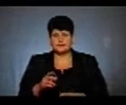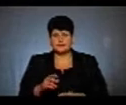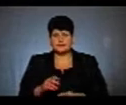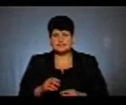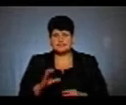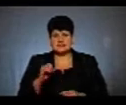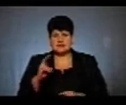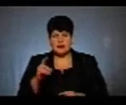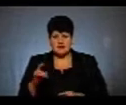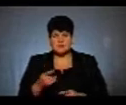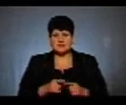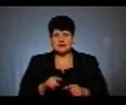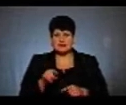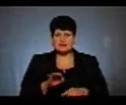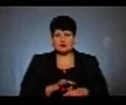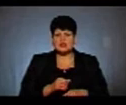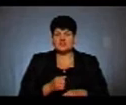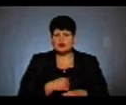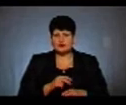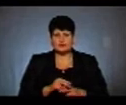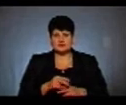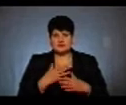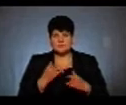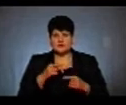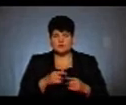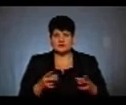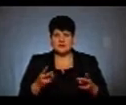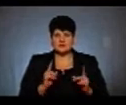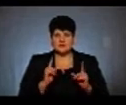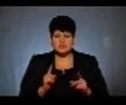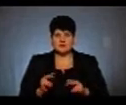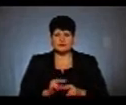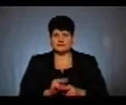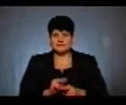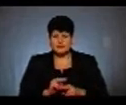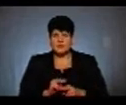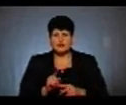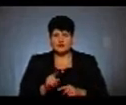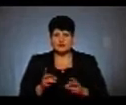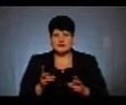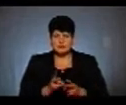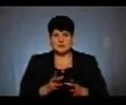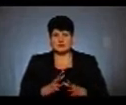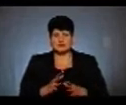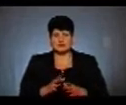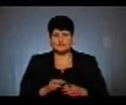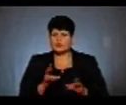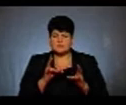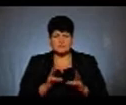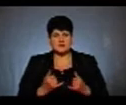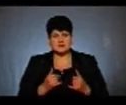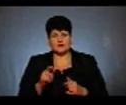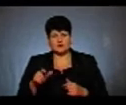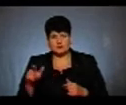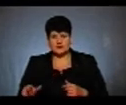тільки сказ – це таке захворювання, яке, на жаль, не лікується. Його необхідно лише профілактувати. Сказ небезпечний як для тварин, так і для людей. Переноситься він через